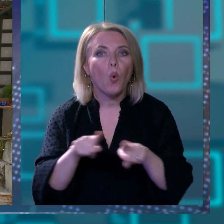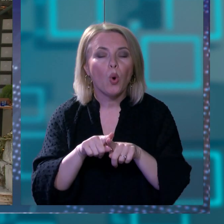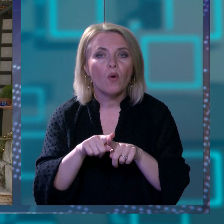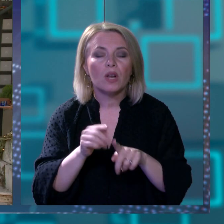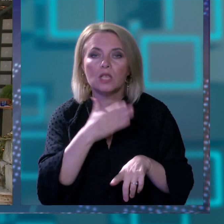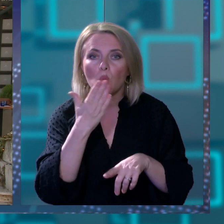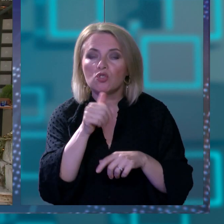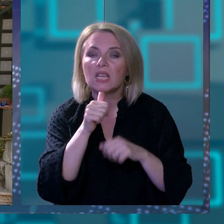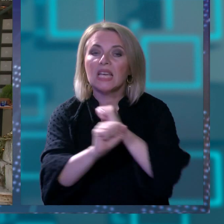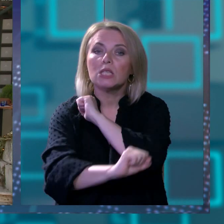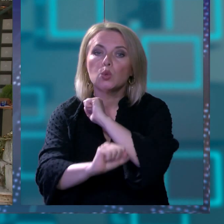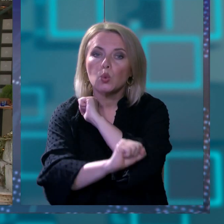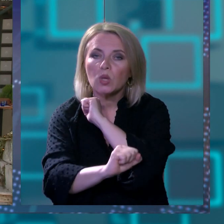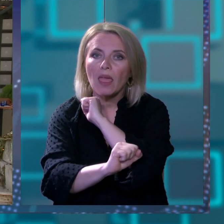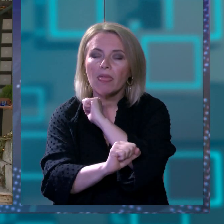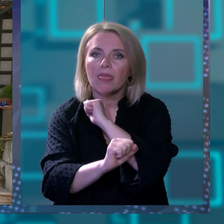učenike i studente, za